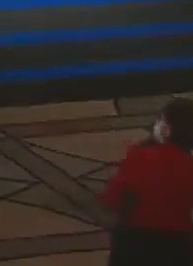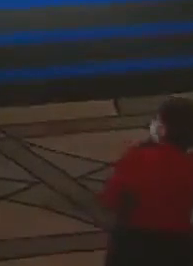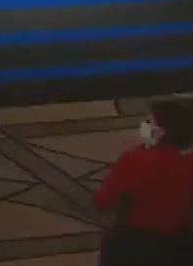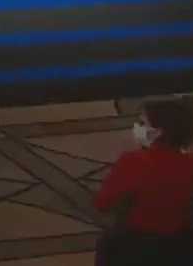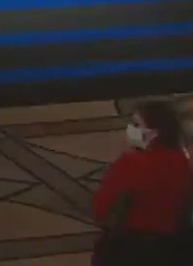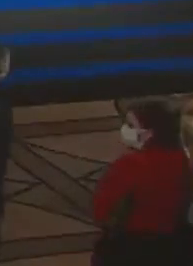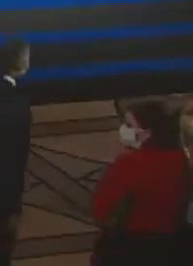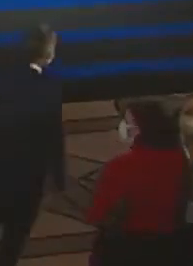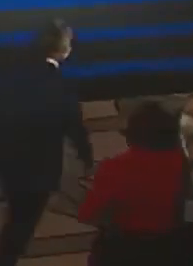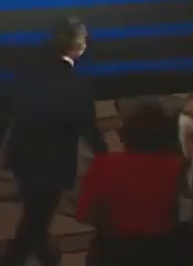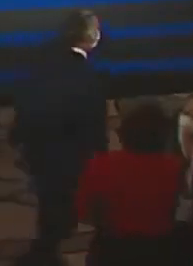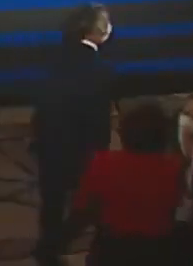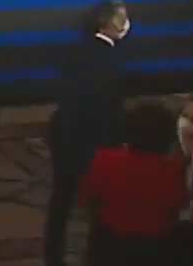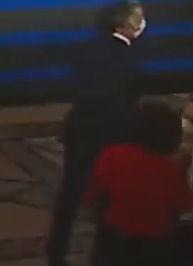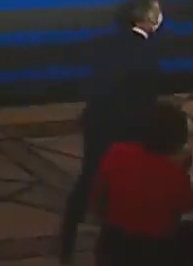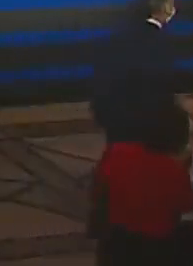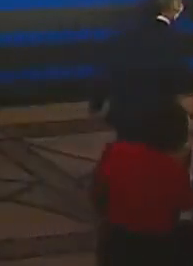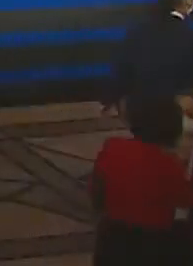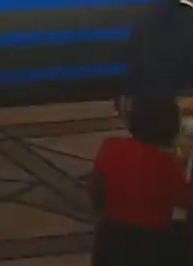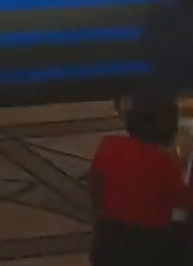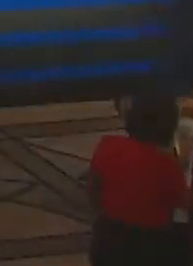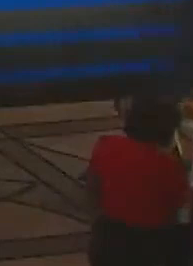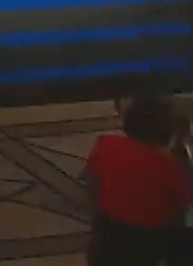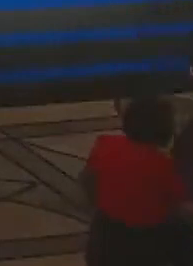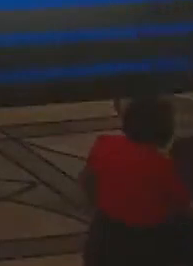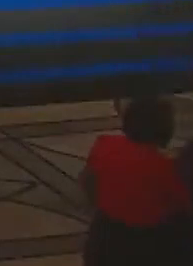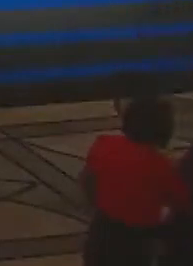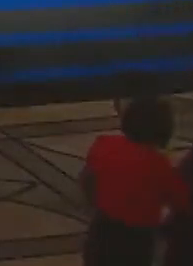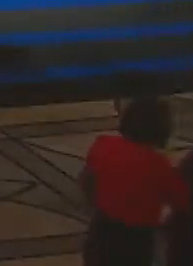hakkını iste. Özgürlük en doğal hakkın, çek al çekinme.